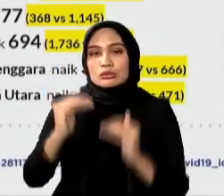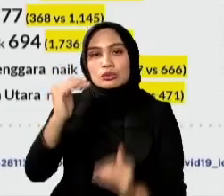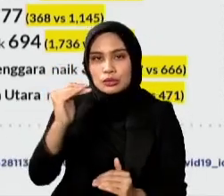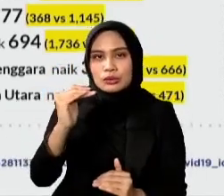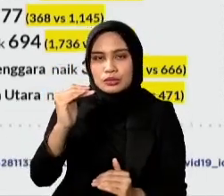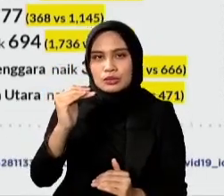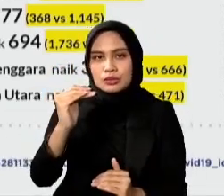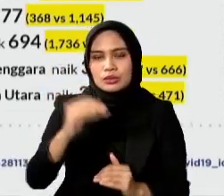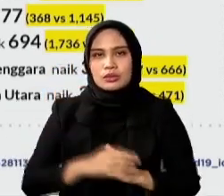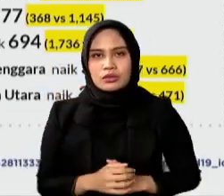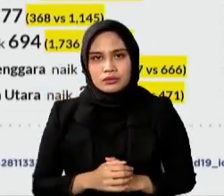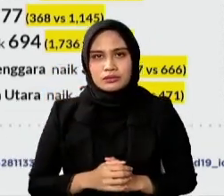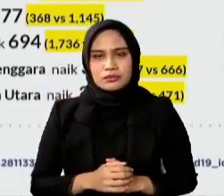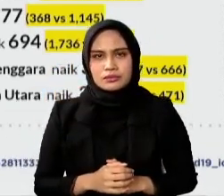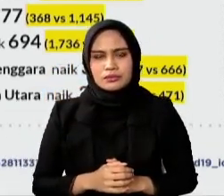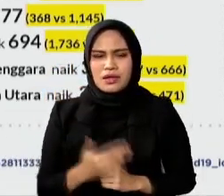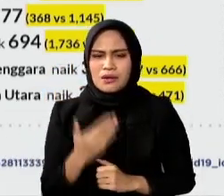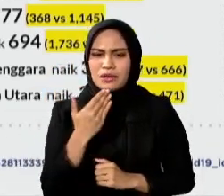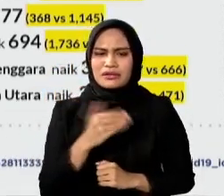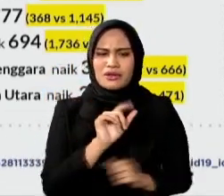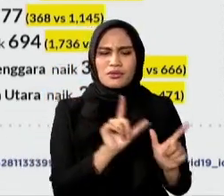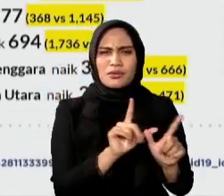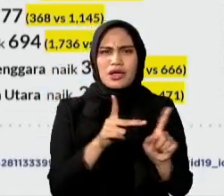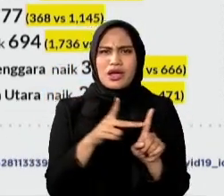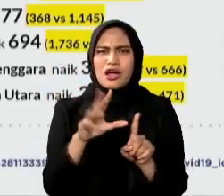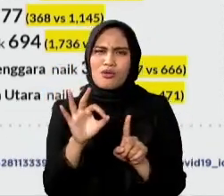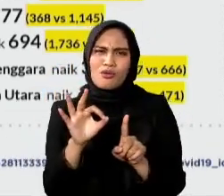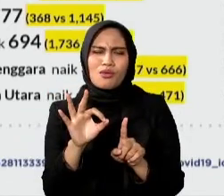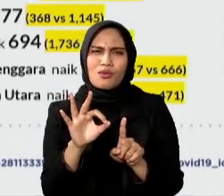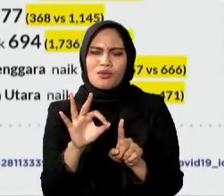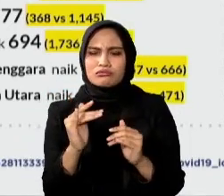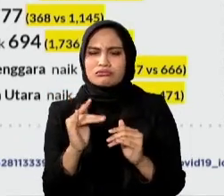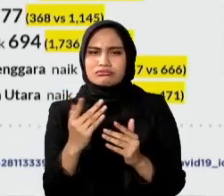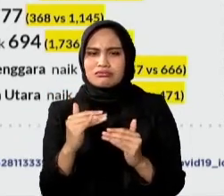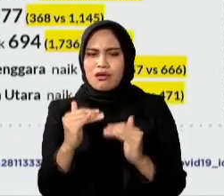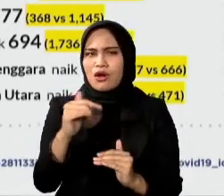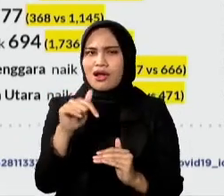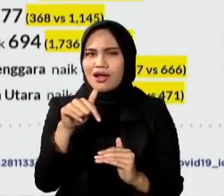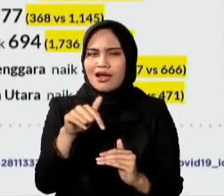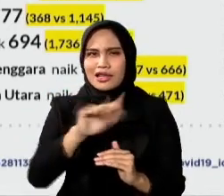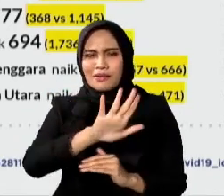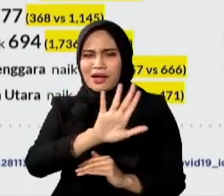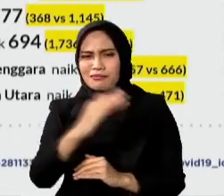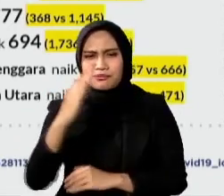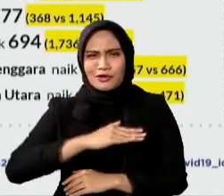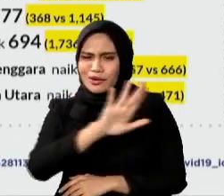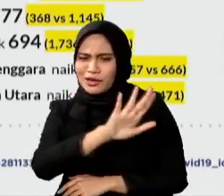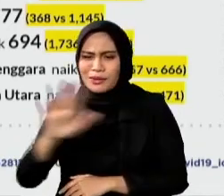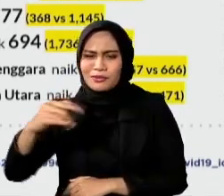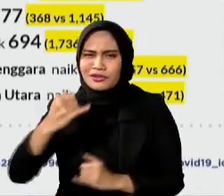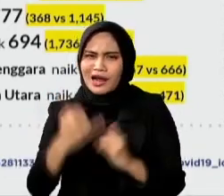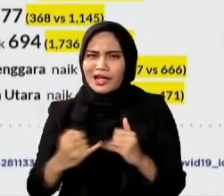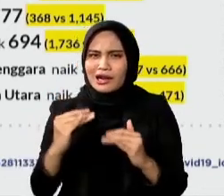tercapaian target Who selama 5 minggu berturut-turut sejak Minggu keed2 Januari kita dapat